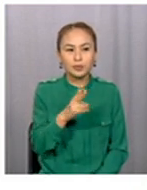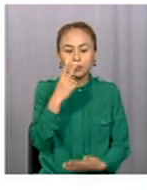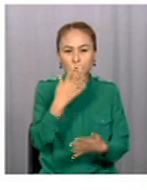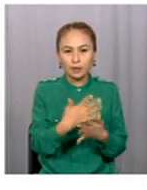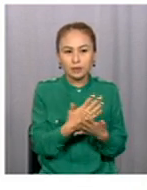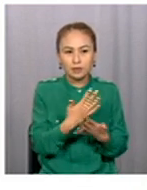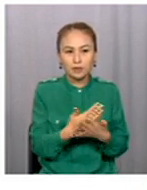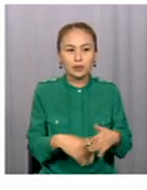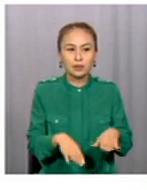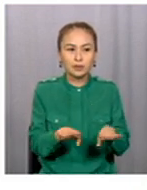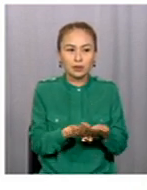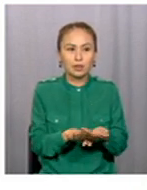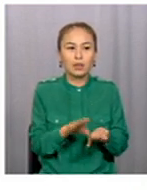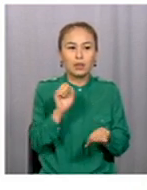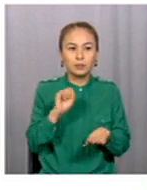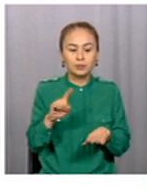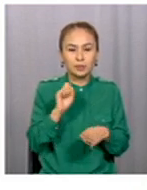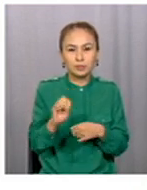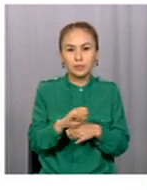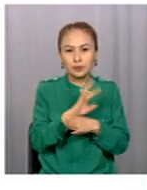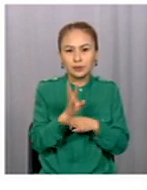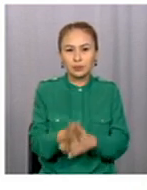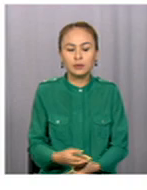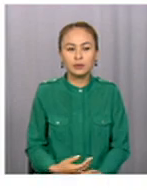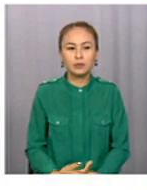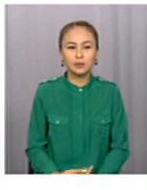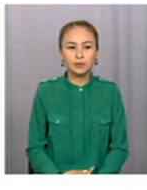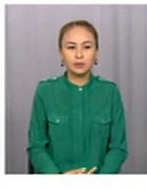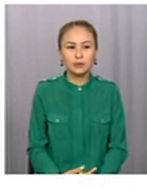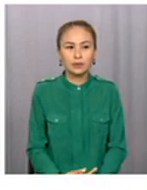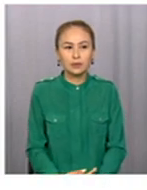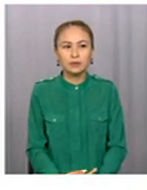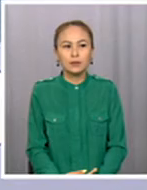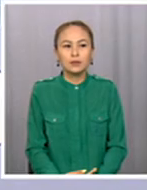бейнеленген аса таяғы да алтынмен безендірілген.